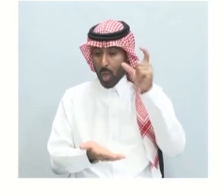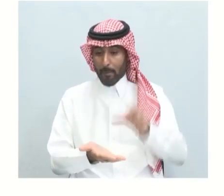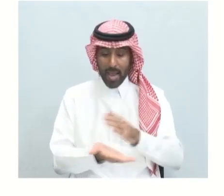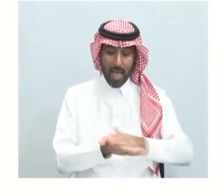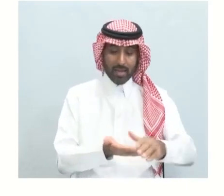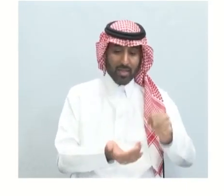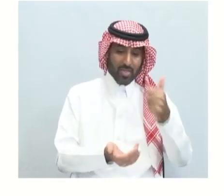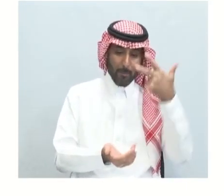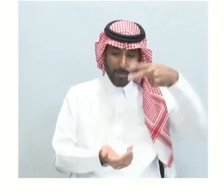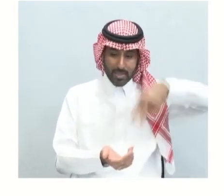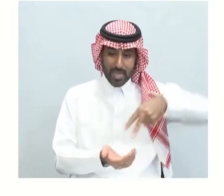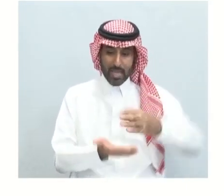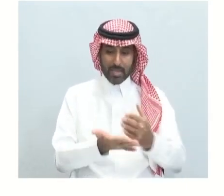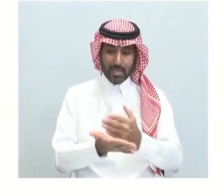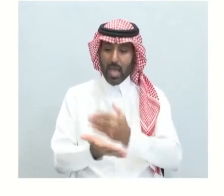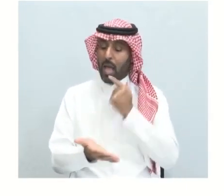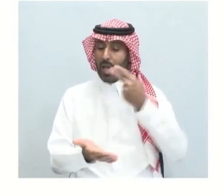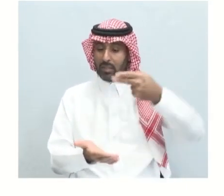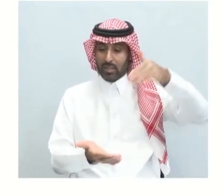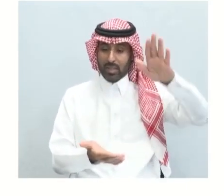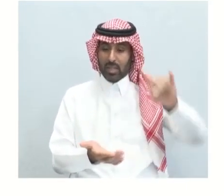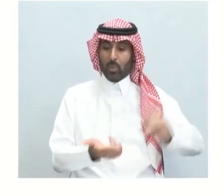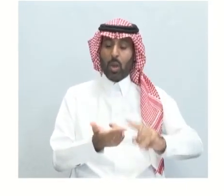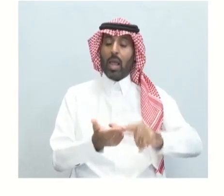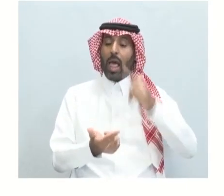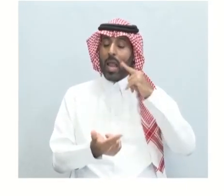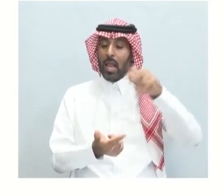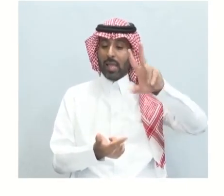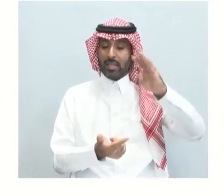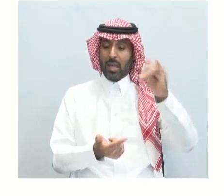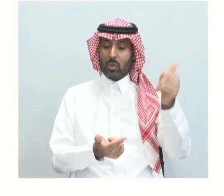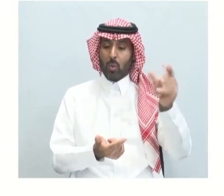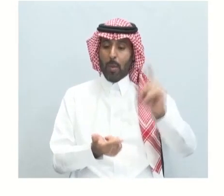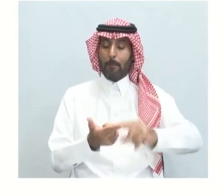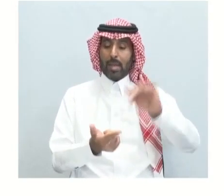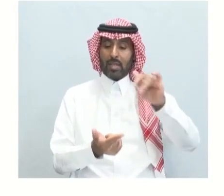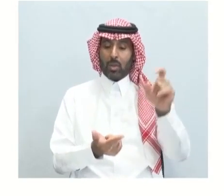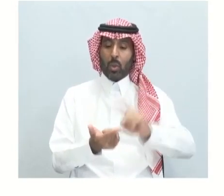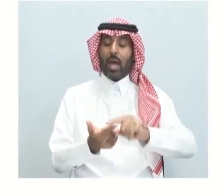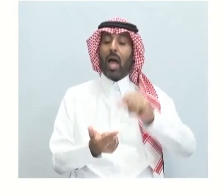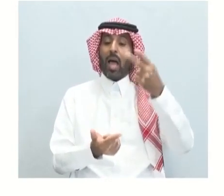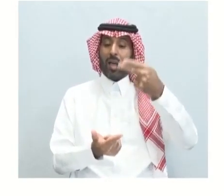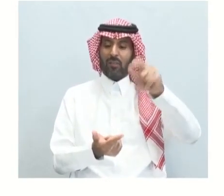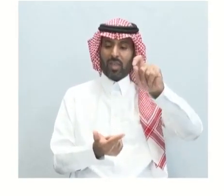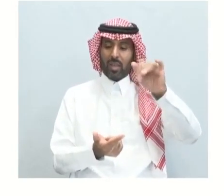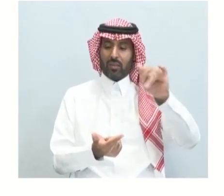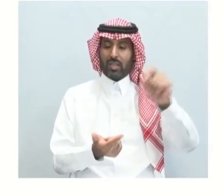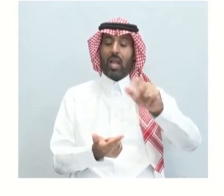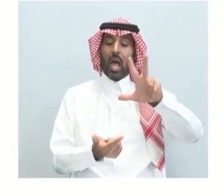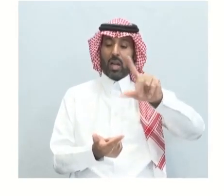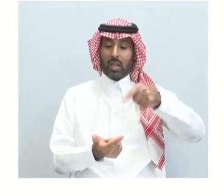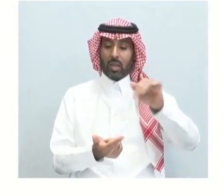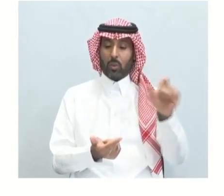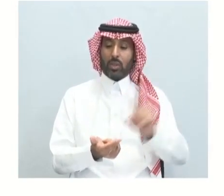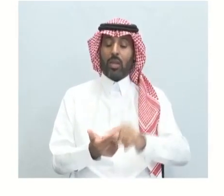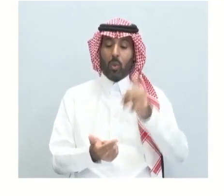العربي الى ثمانيه اقسام جيولوجيه وهي عسير والحجاز ومدين وعفيف والرين او البدع وجده